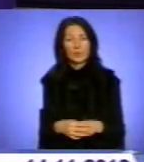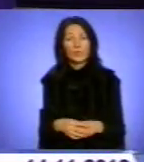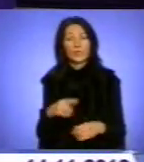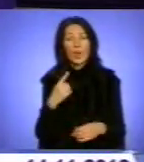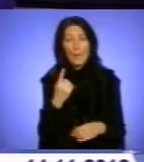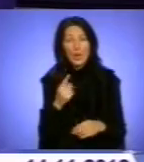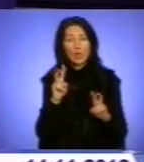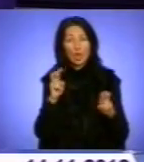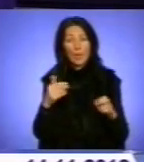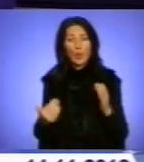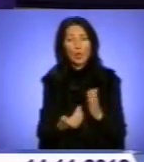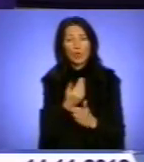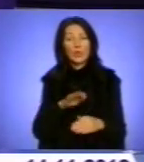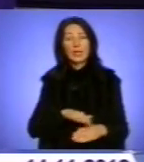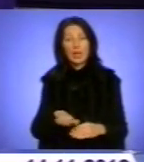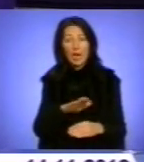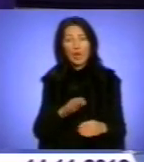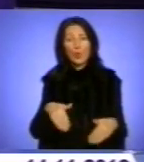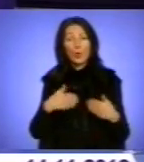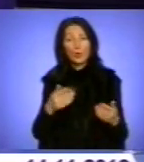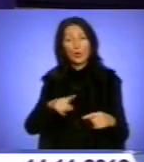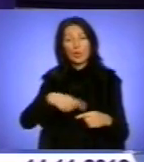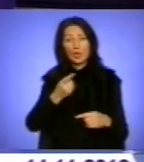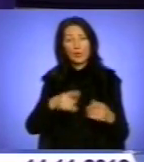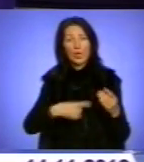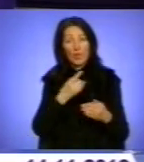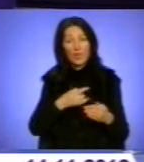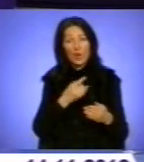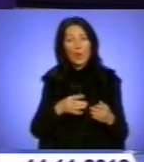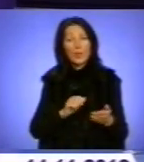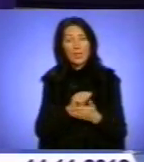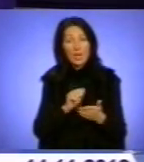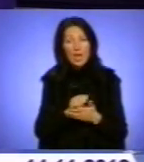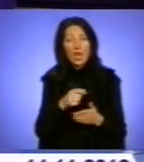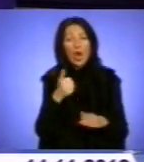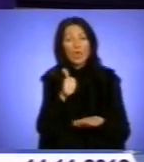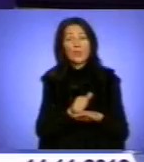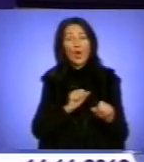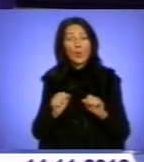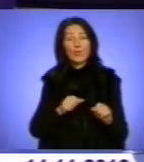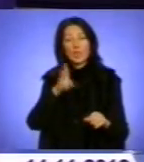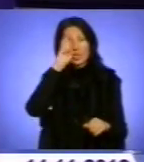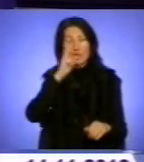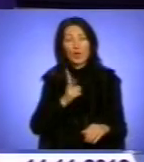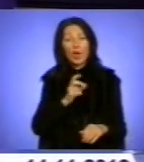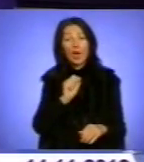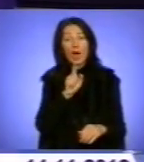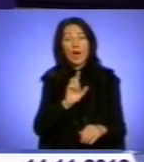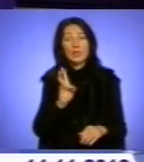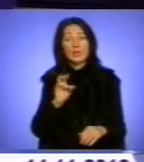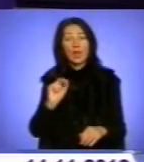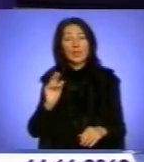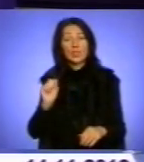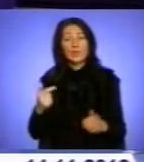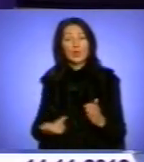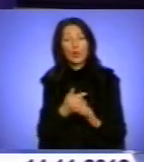Першою темою новин краю пропоную наступний відеоматеріал. Головне управління Державного казначейства в області знову пікетували.